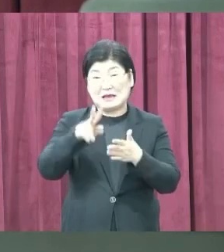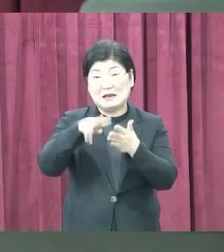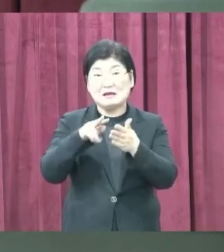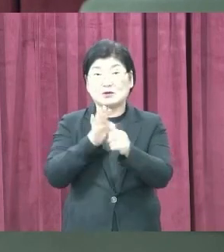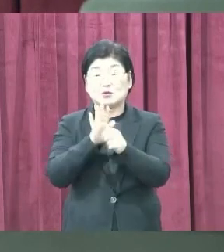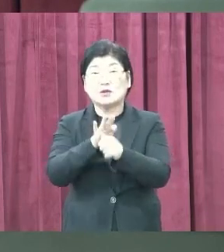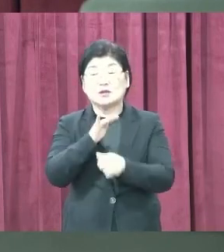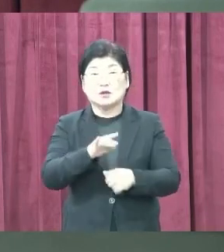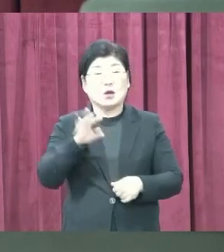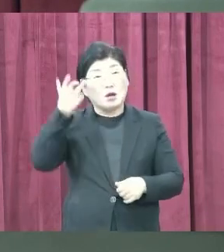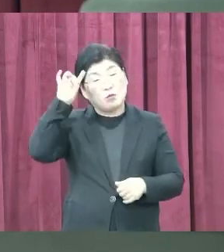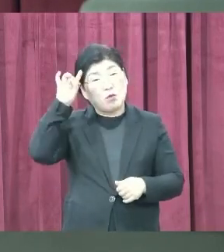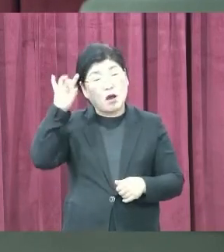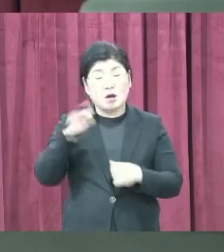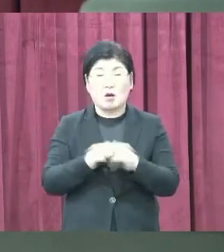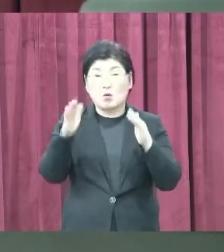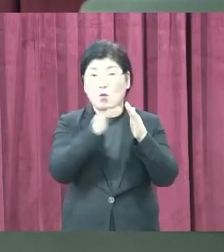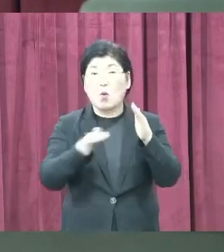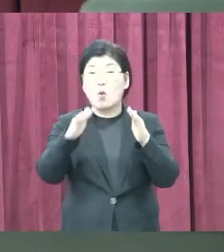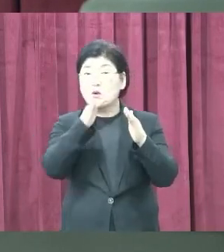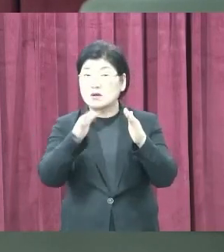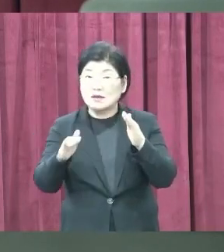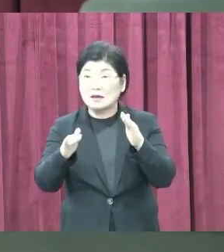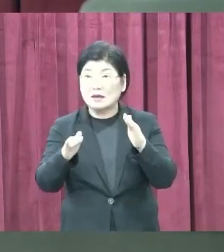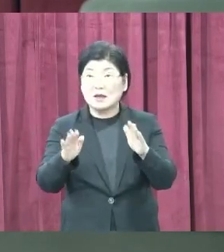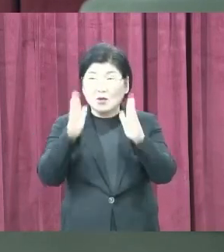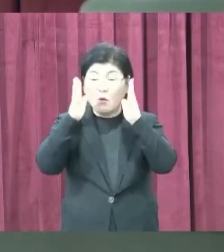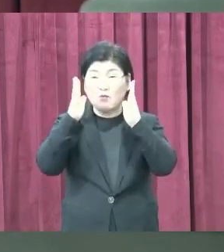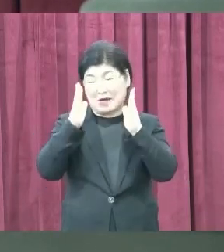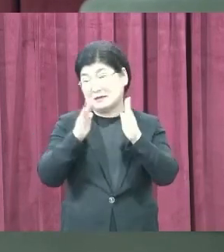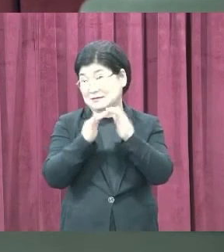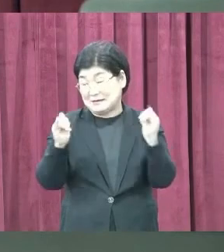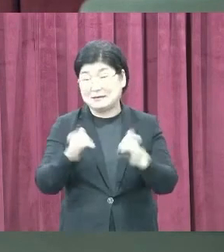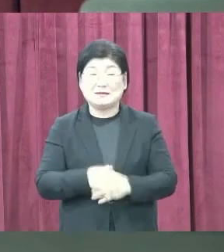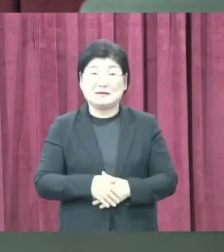우리 포항공과대학교의 김유훈 선생님인데요.